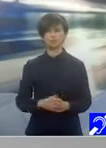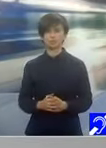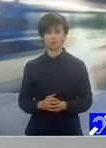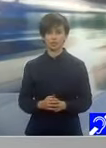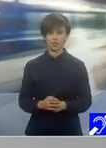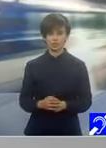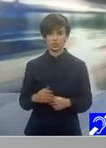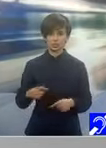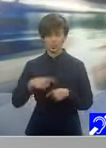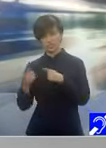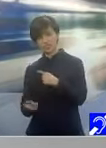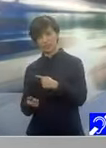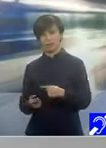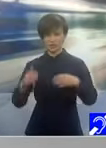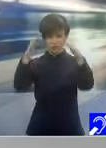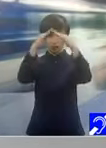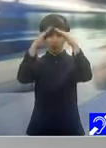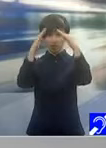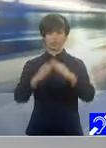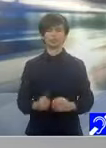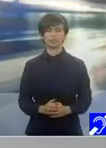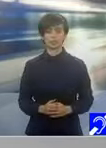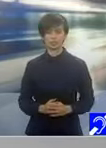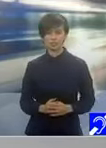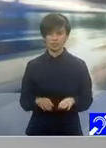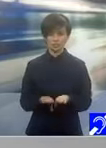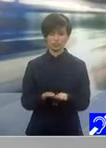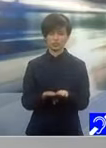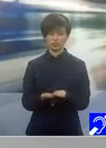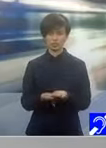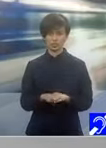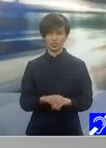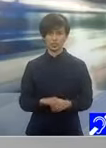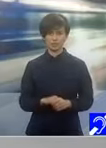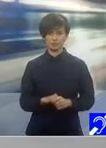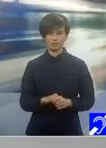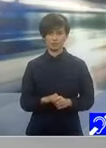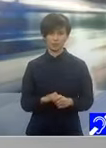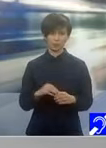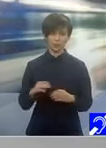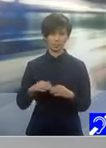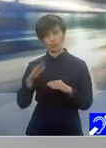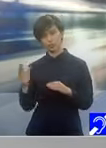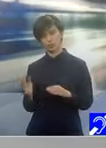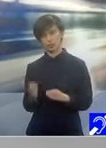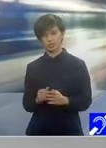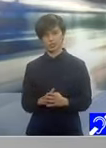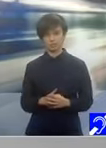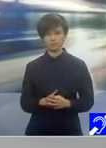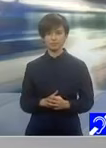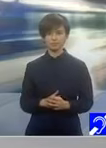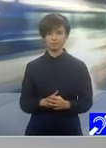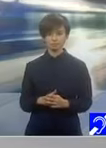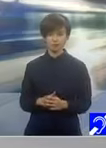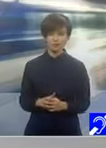în totalitate a acoperișului. Proiectanții ne-au spus că aceasta este ordinea în care trebuie să